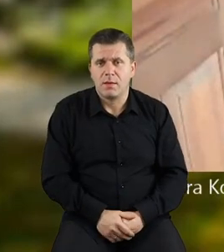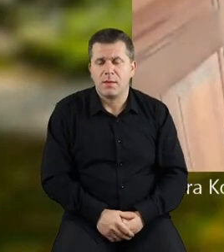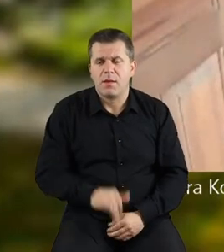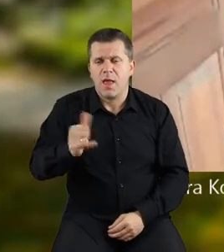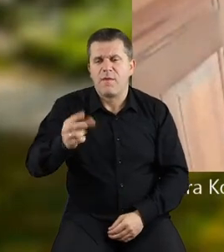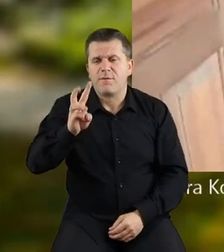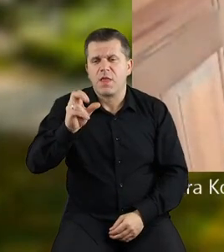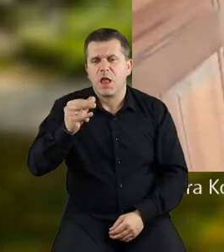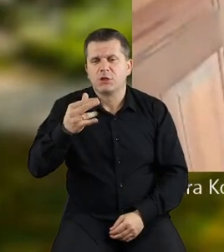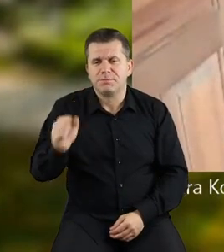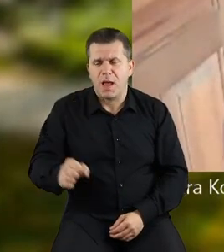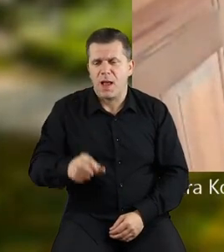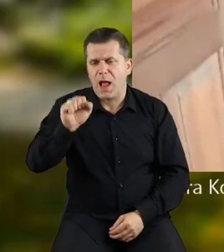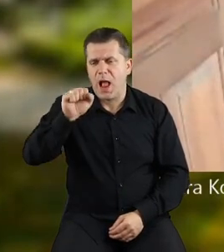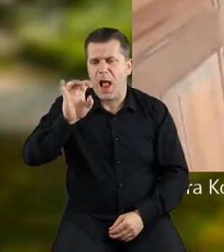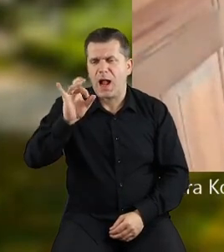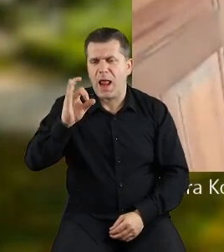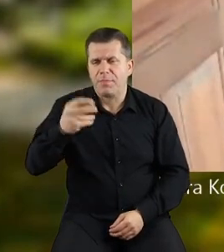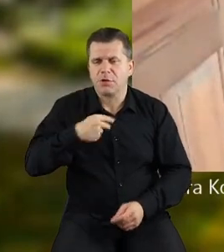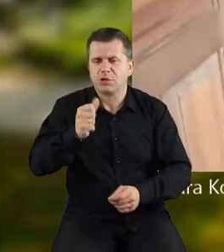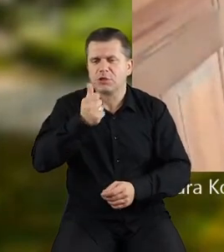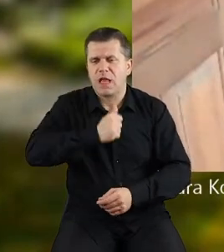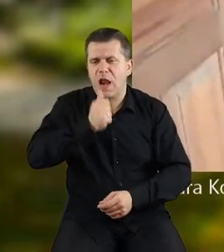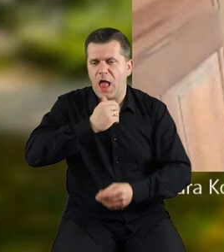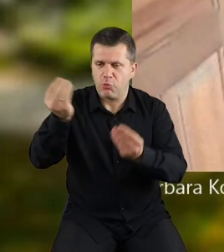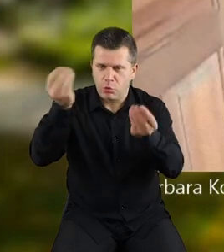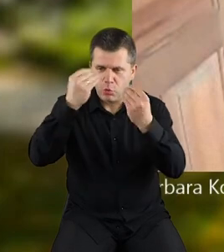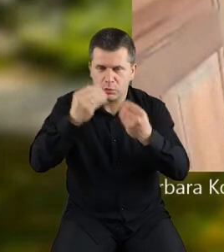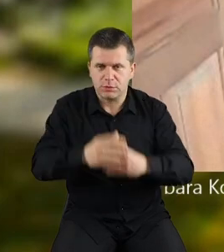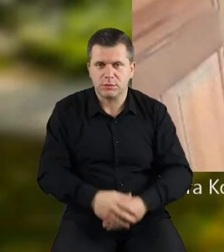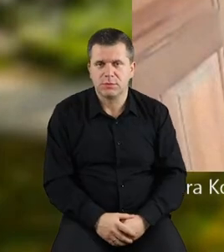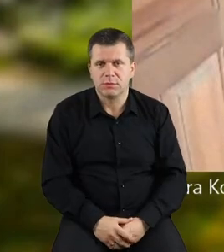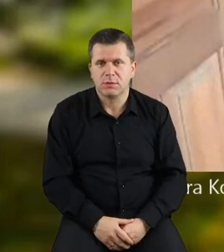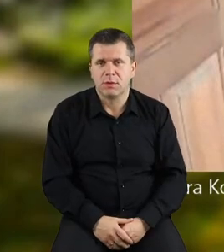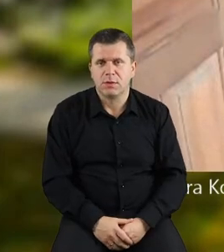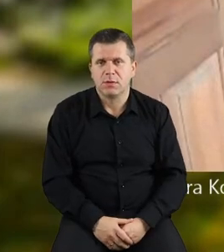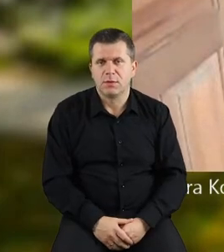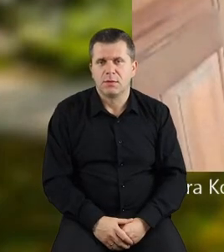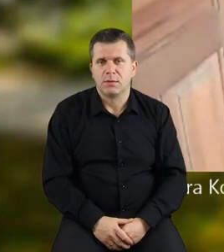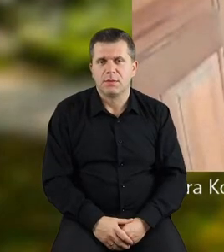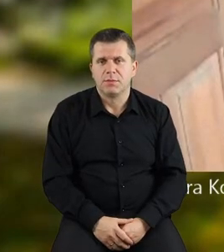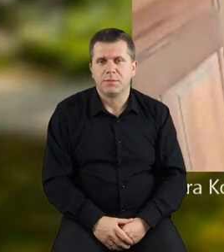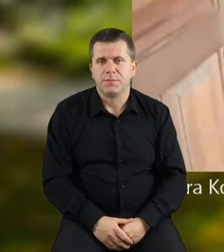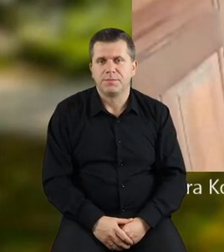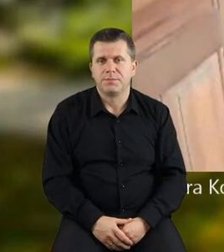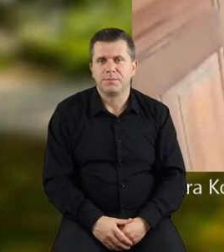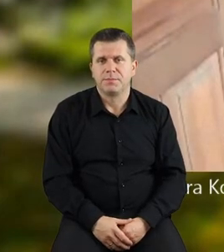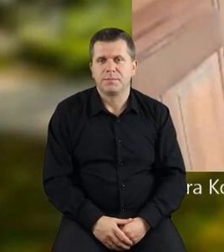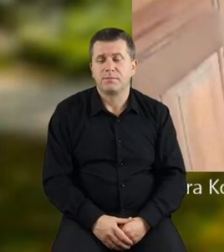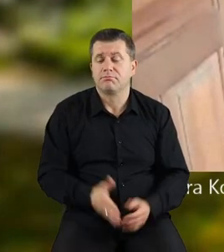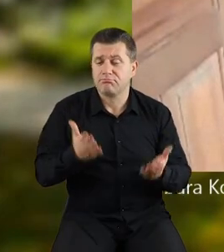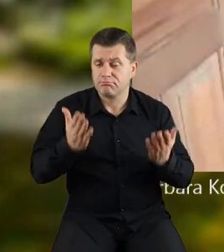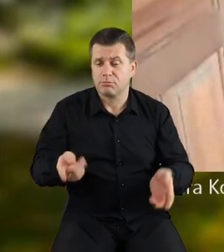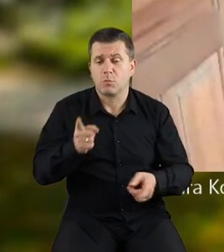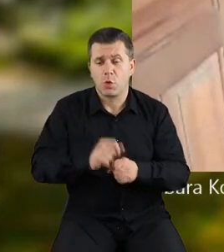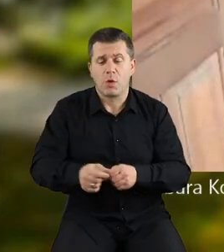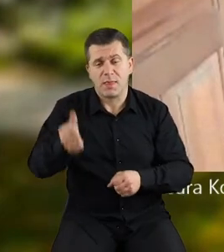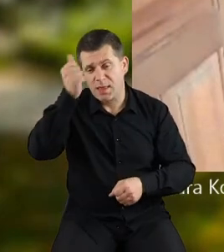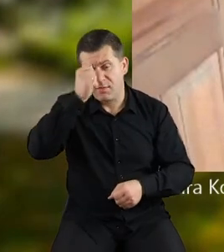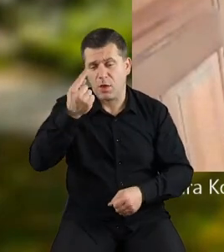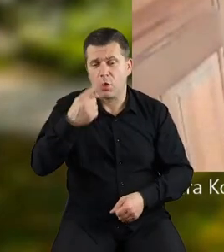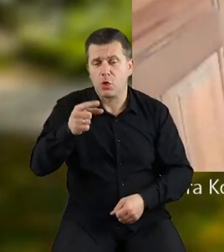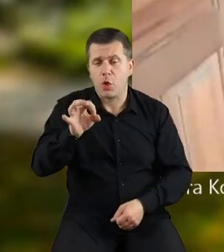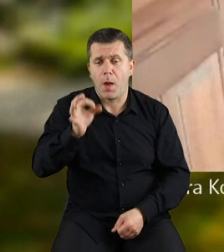wiedźma Agrypicha zielarstwa uczyła. I autorką jest Nadzieja Pitel-Dobrzyńska, ciocia. Stąd